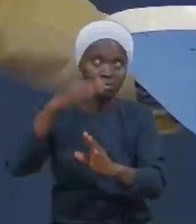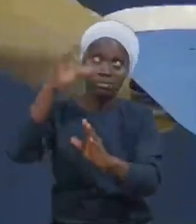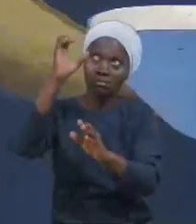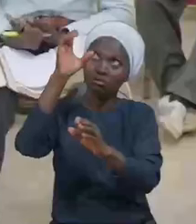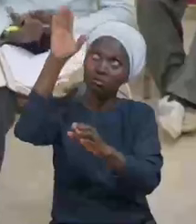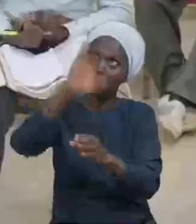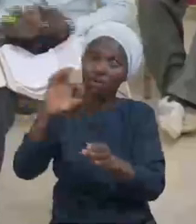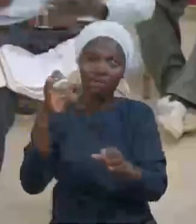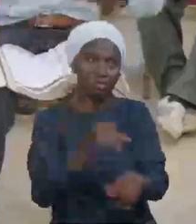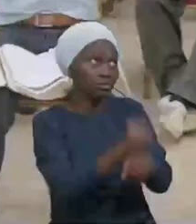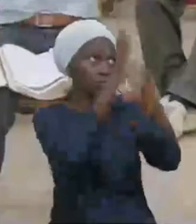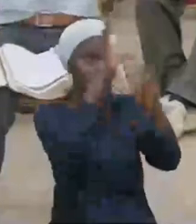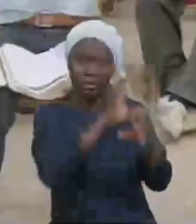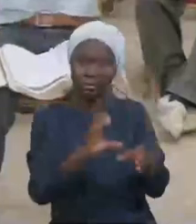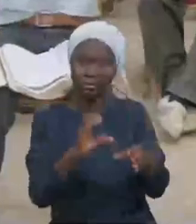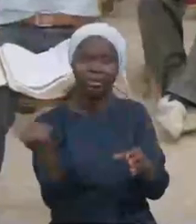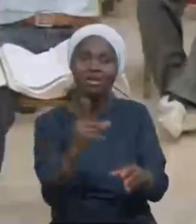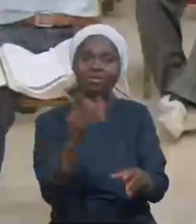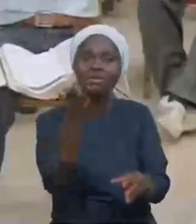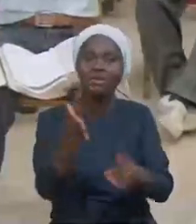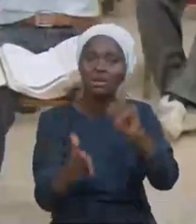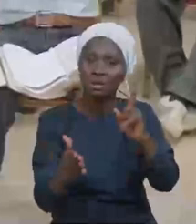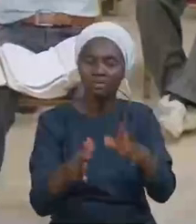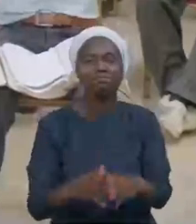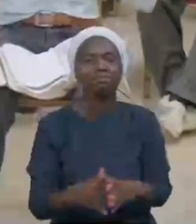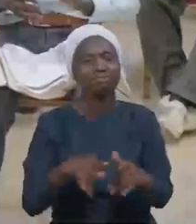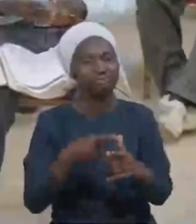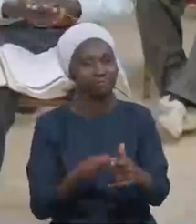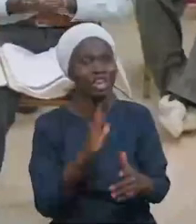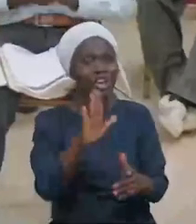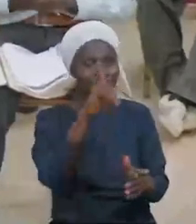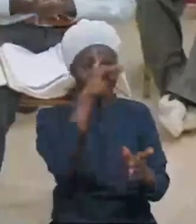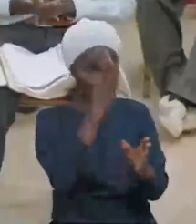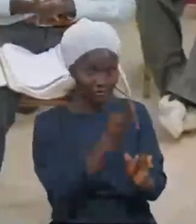est là-bas? Ta foi t'a guéri.